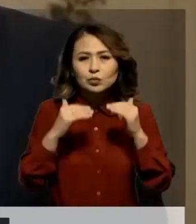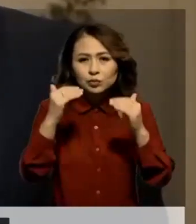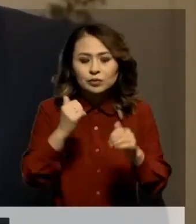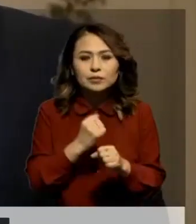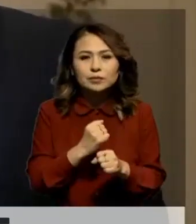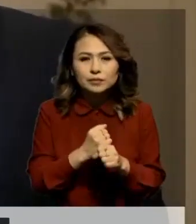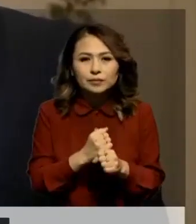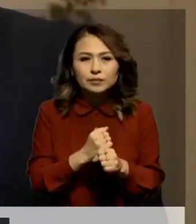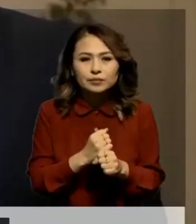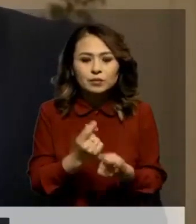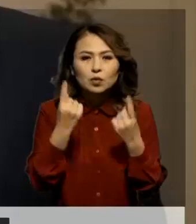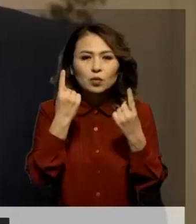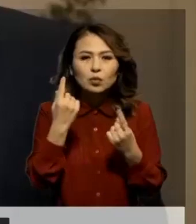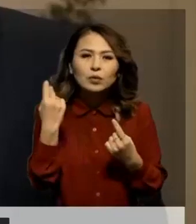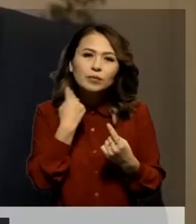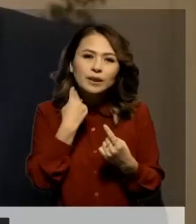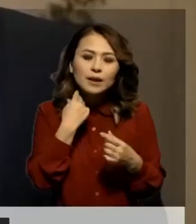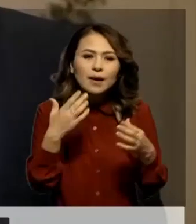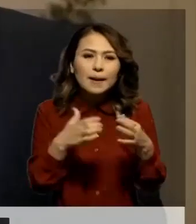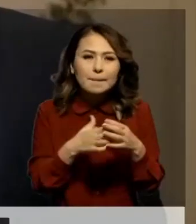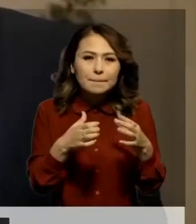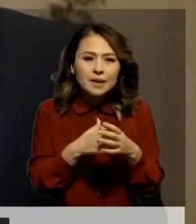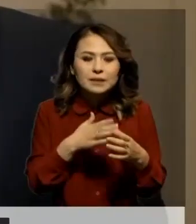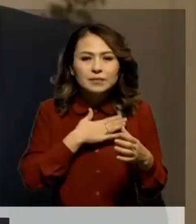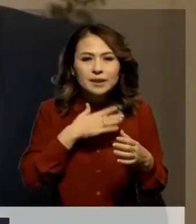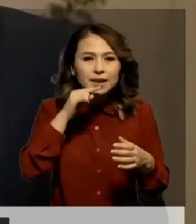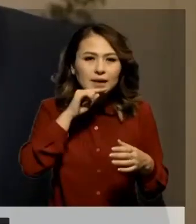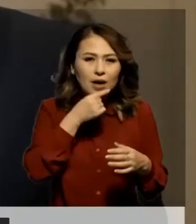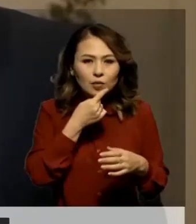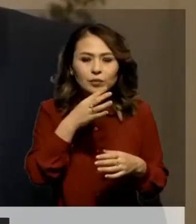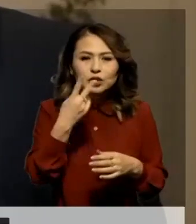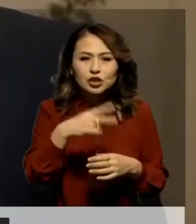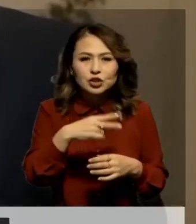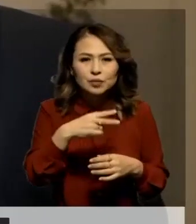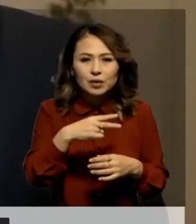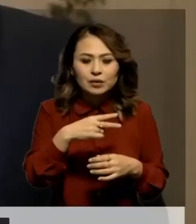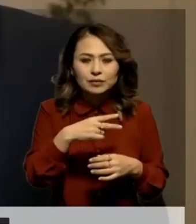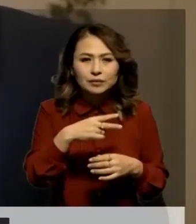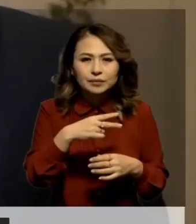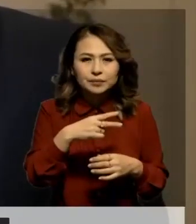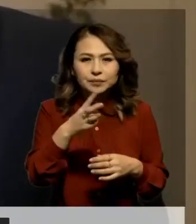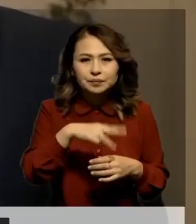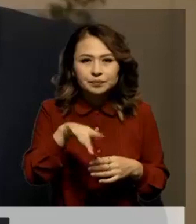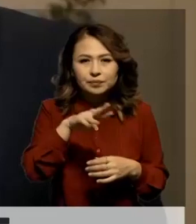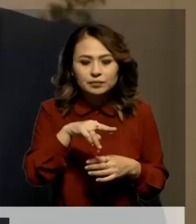қатар Ұлыбританияның компаниялары біздің экономикаға 20